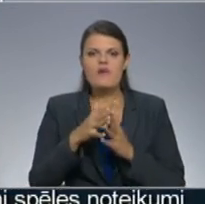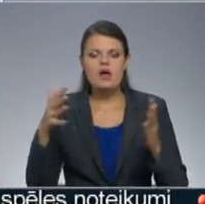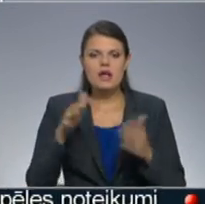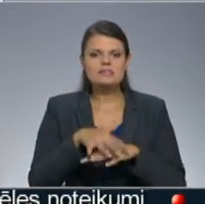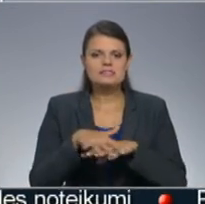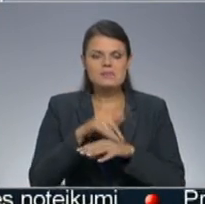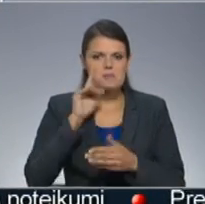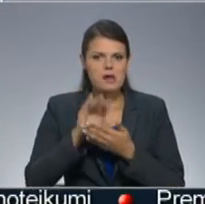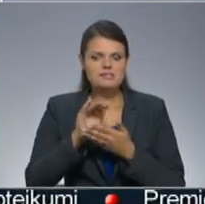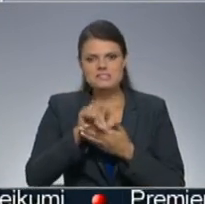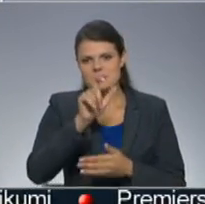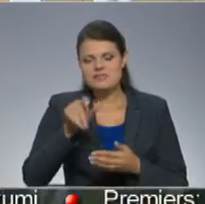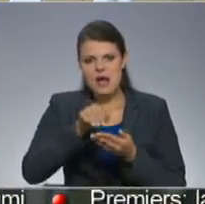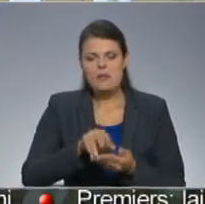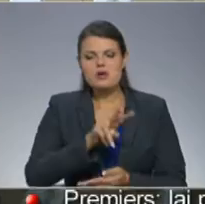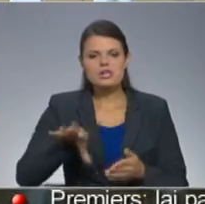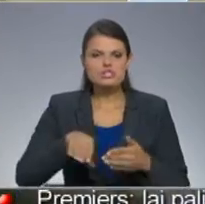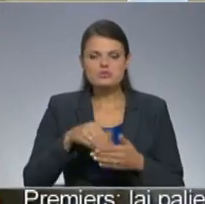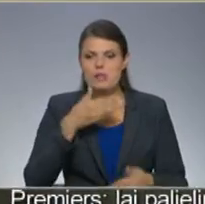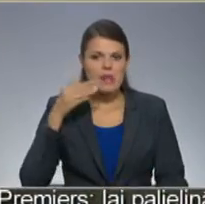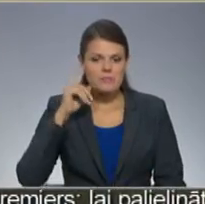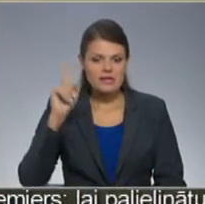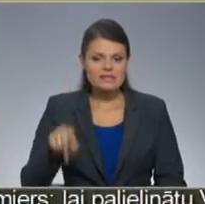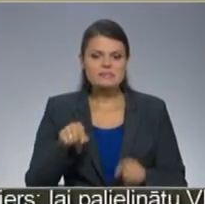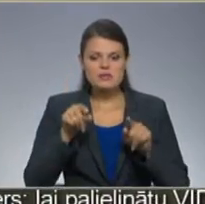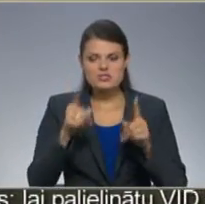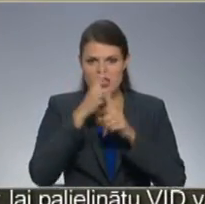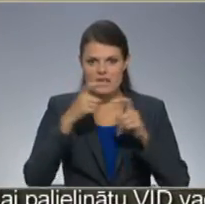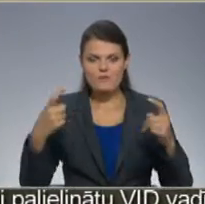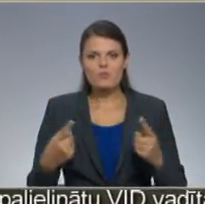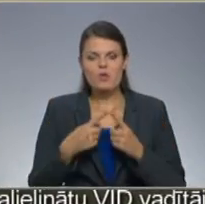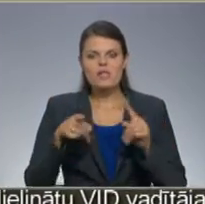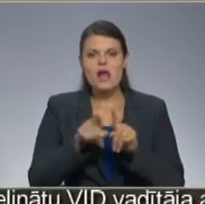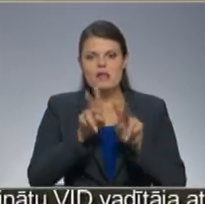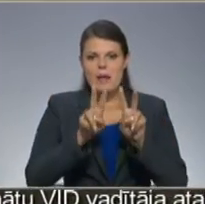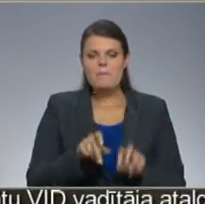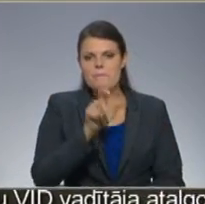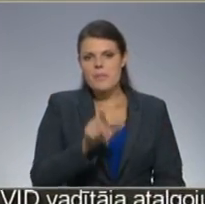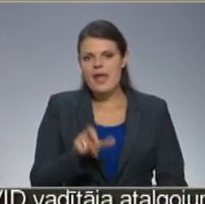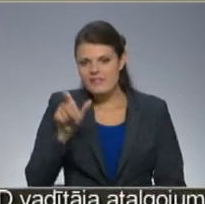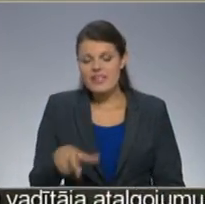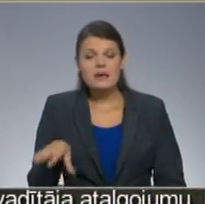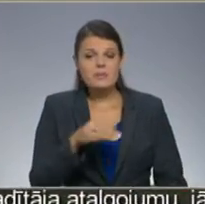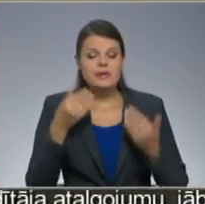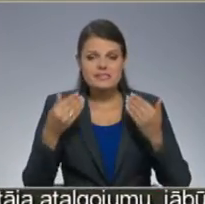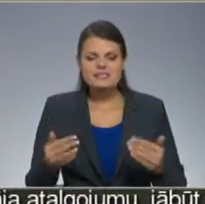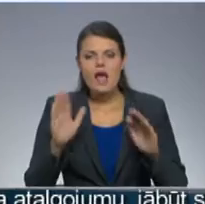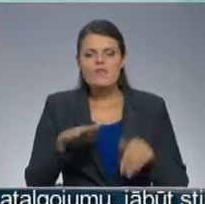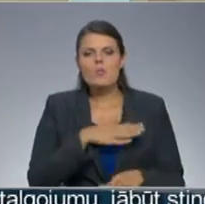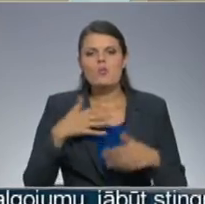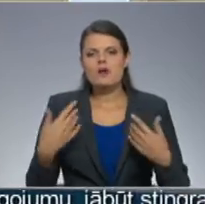pazīstam cilvēku apbedījumi, kas līdz šim nebija zināmi, un šī informācija noder arī pētniekiem. Mēs tagad varam ļoti